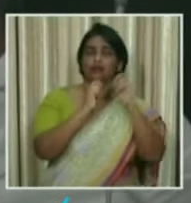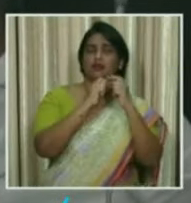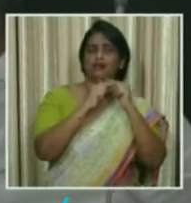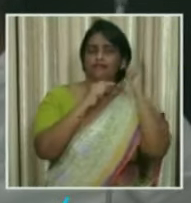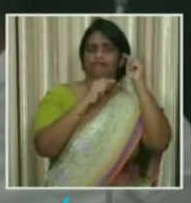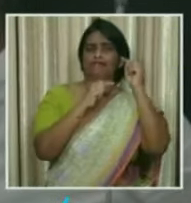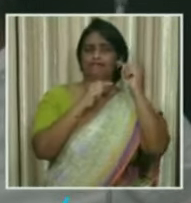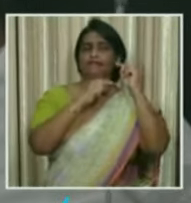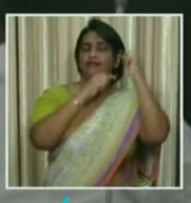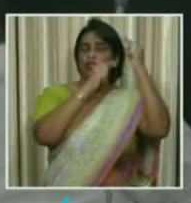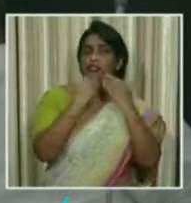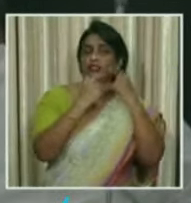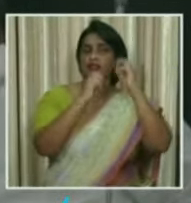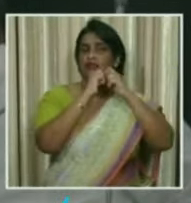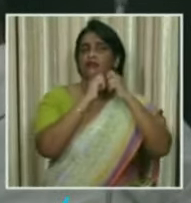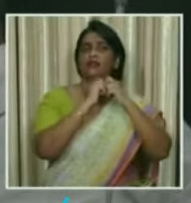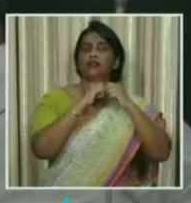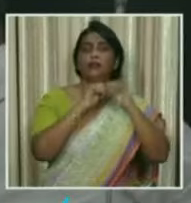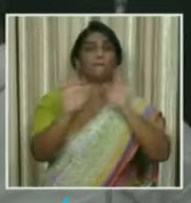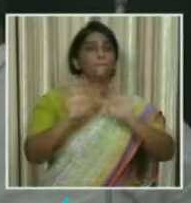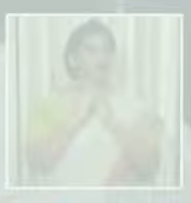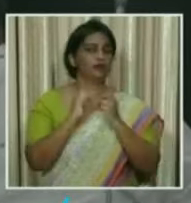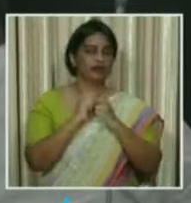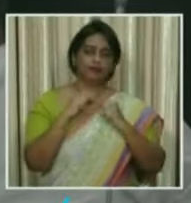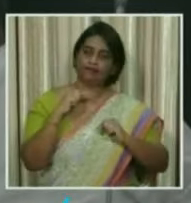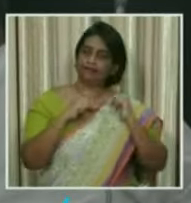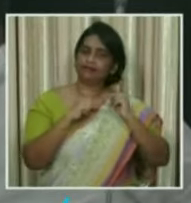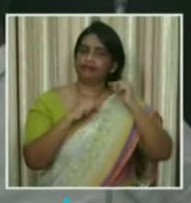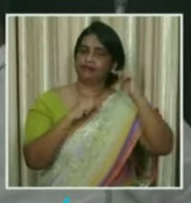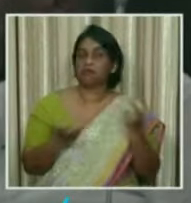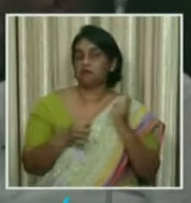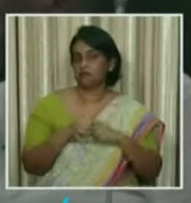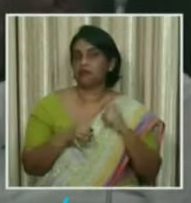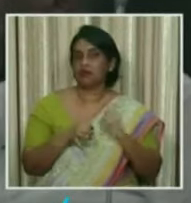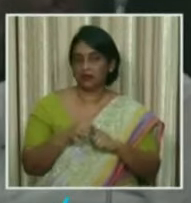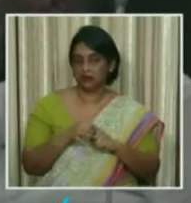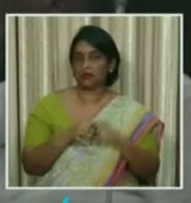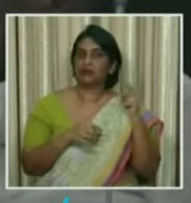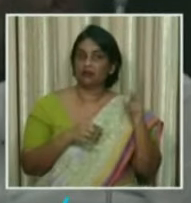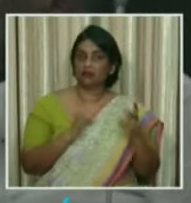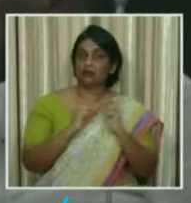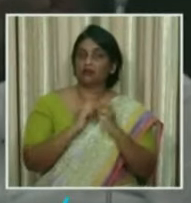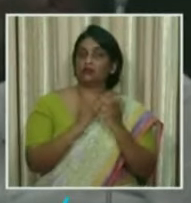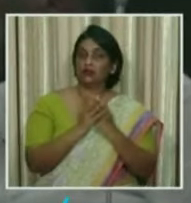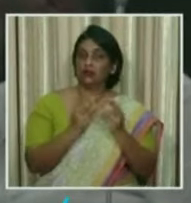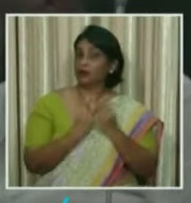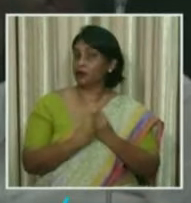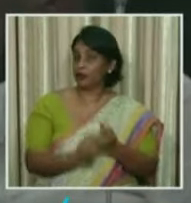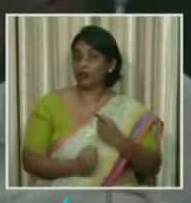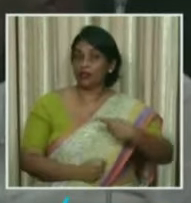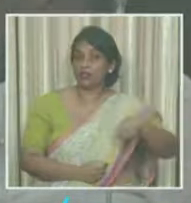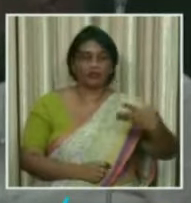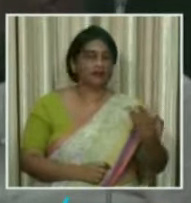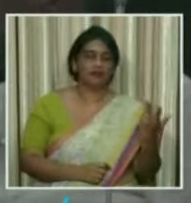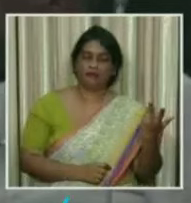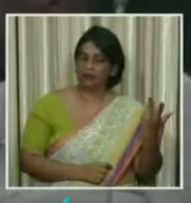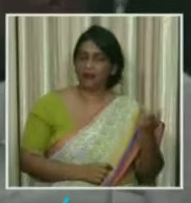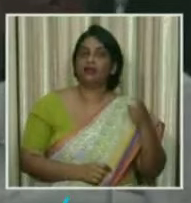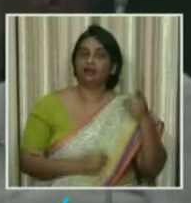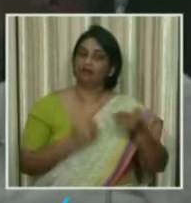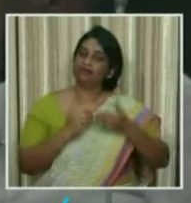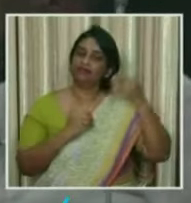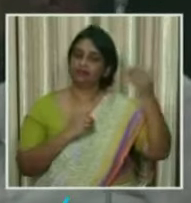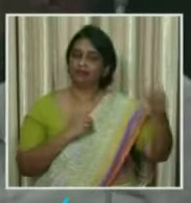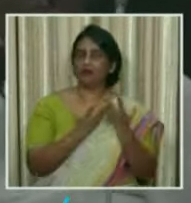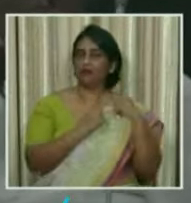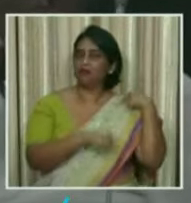වෙනවා. ගුරු උපදේශක සේවාව ඇති වෙනවා. පරිපාලන සේවය ඇති වෙනවා. මේක විෂම චක්‍රයක්. ඉතින් මේක විසඳන්න ශනිකව දවසින් දෙකකින් බෑ. මේක දීර්ඝ